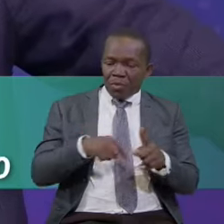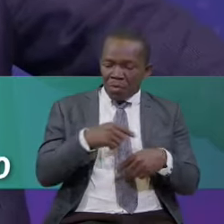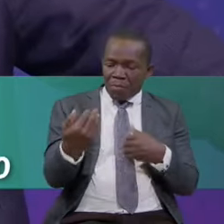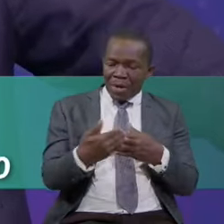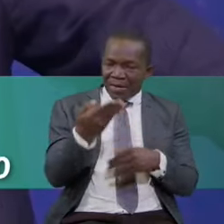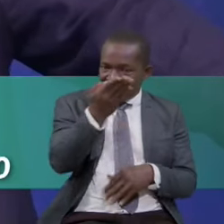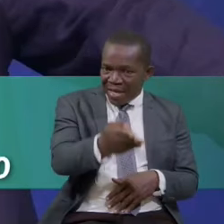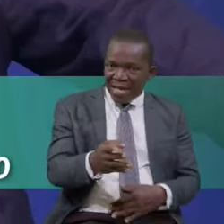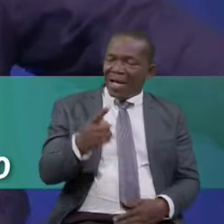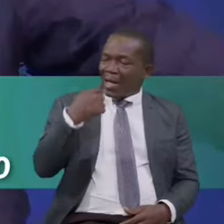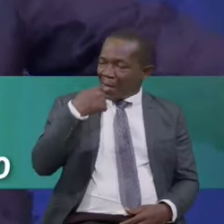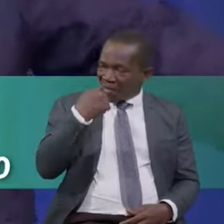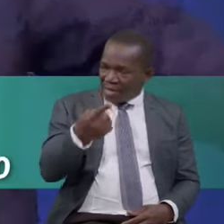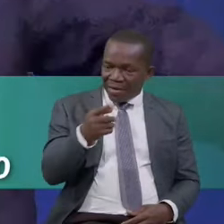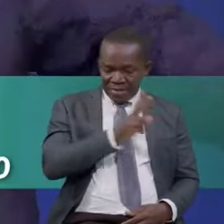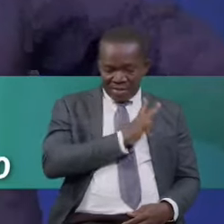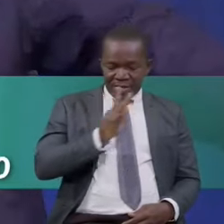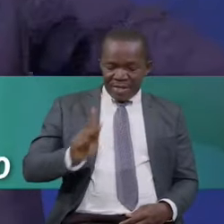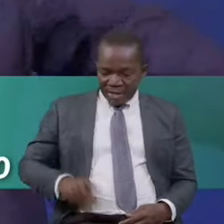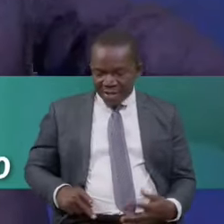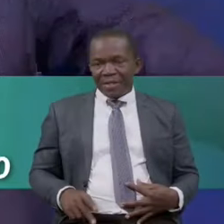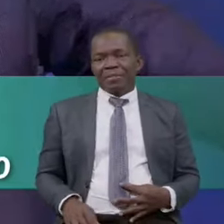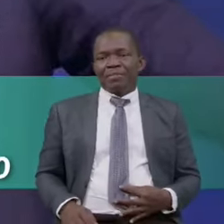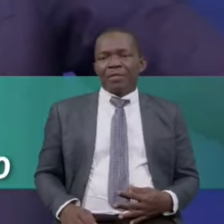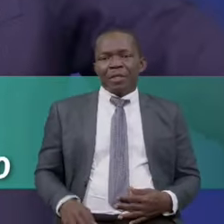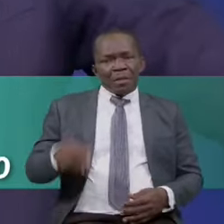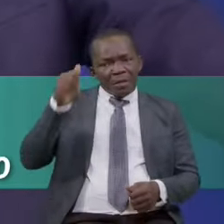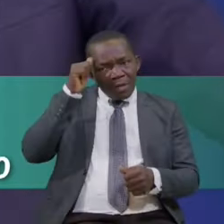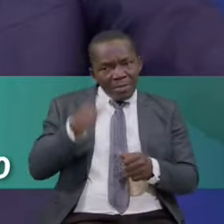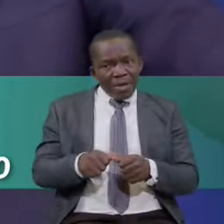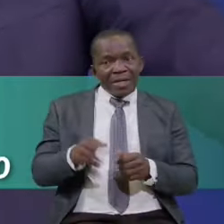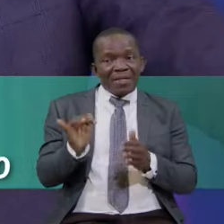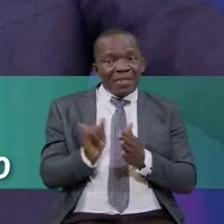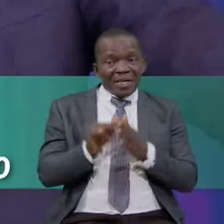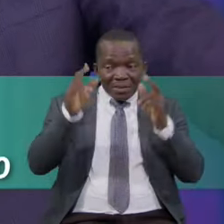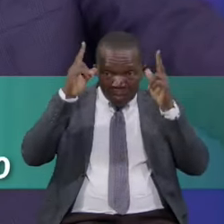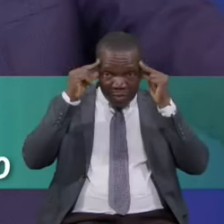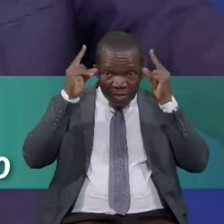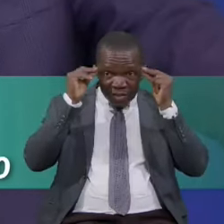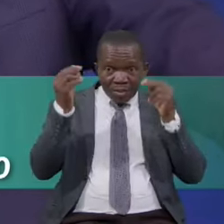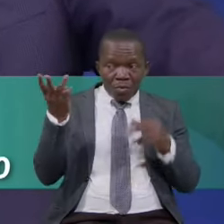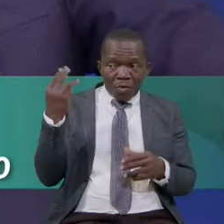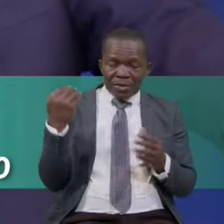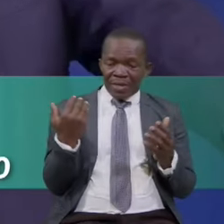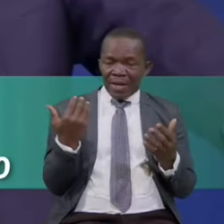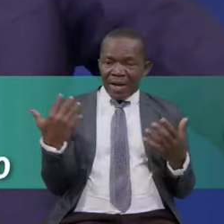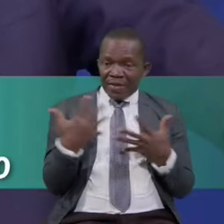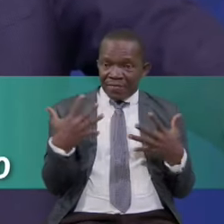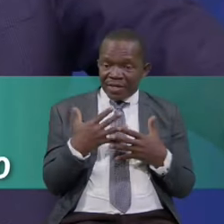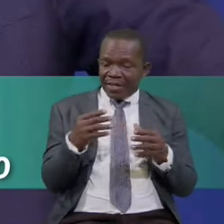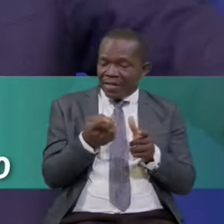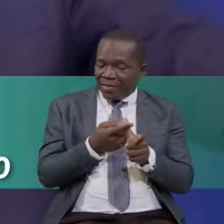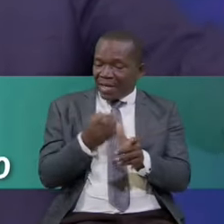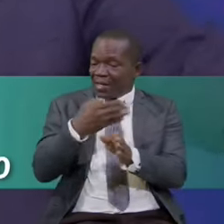adopté pour qu'il devienne roi parce que la fille ne pouvait pas être reine et il a fuit il